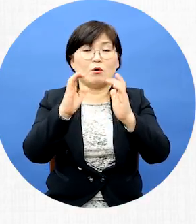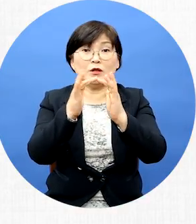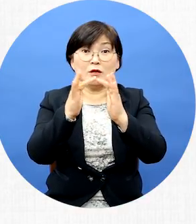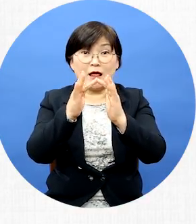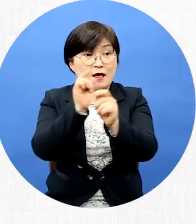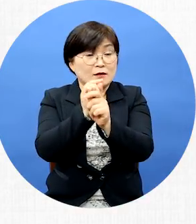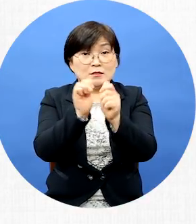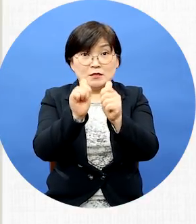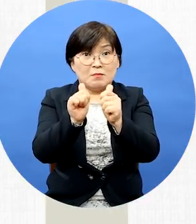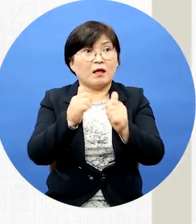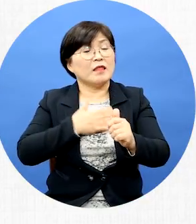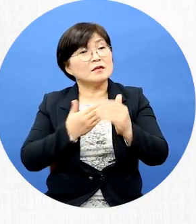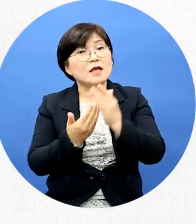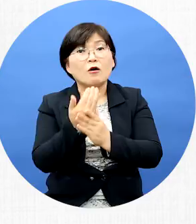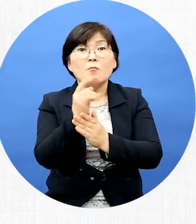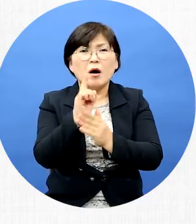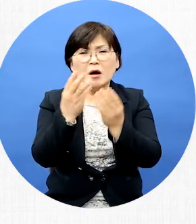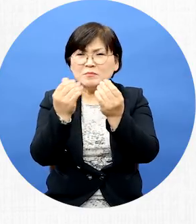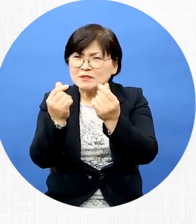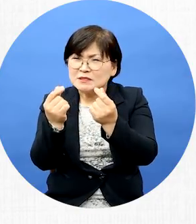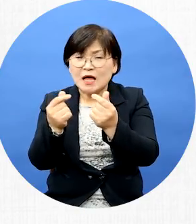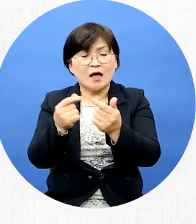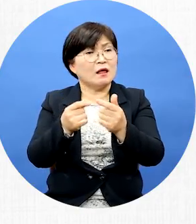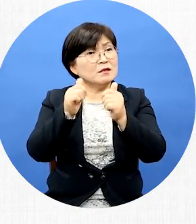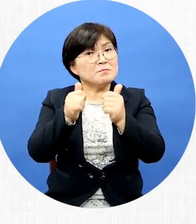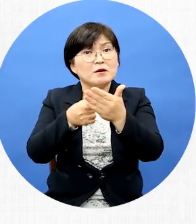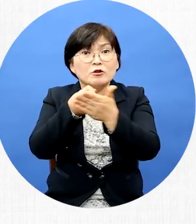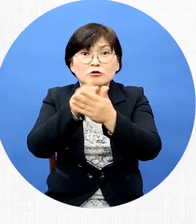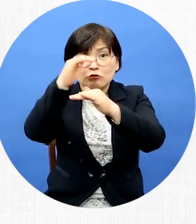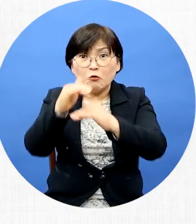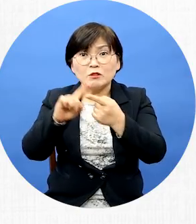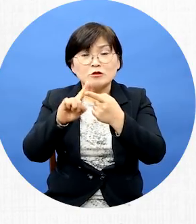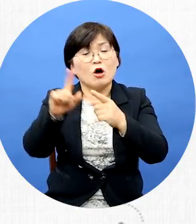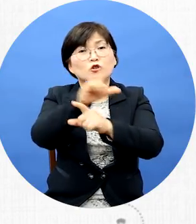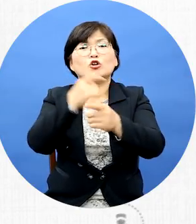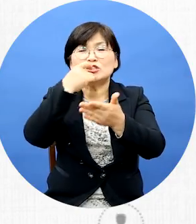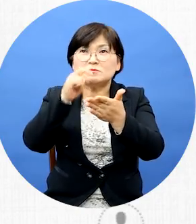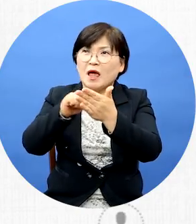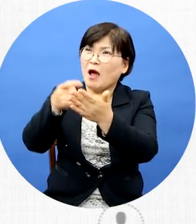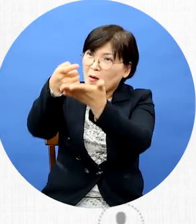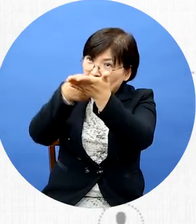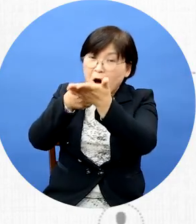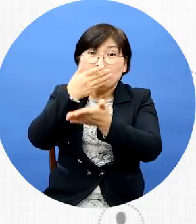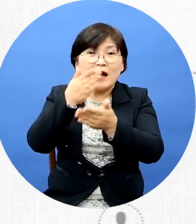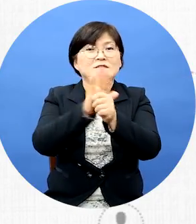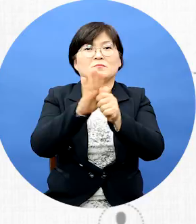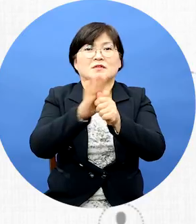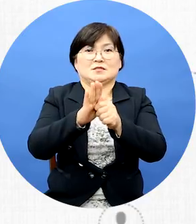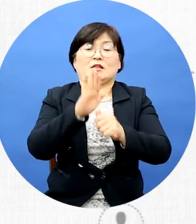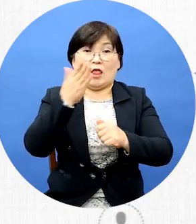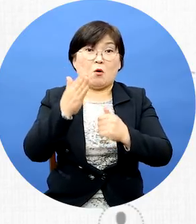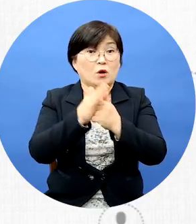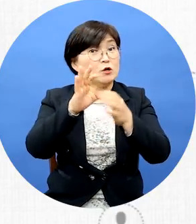온라인 행정심판에서는 나의 사건과 유사한 재결 사례를 참고해서 청구서를 보다 쉽게 작성할 수 있는 서비스가